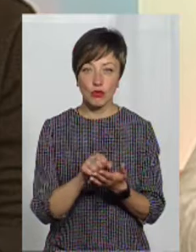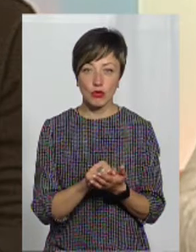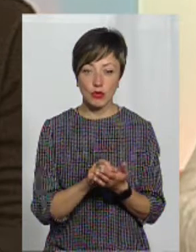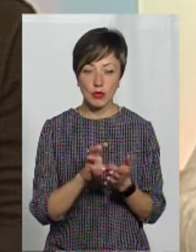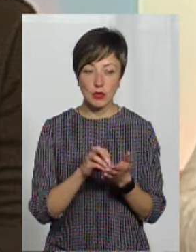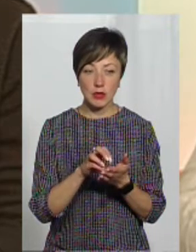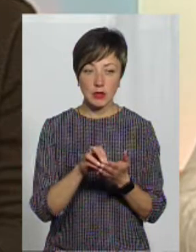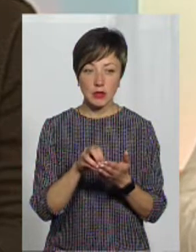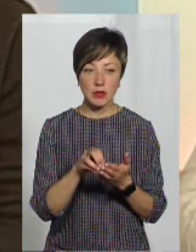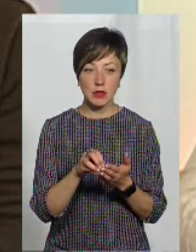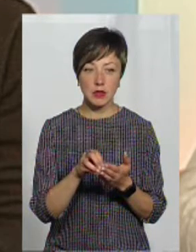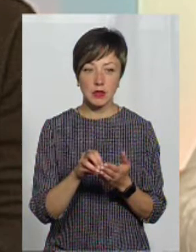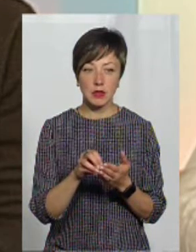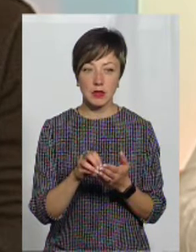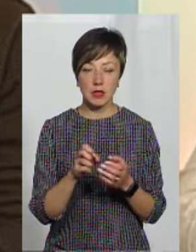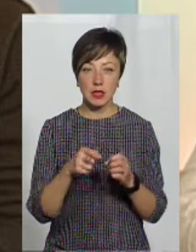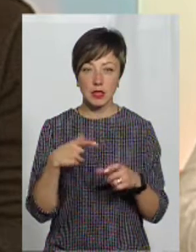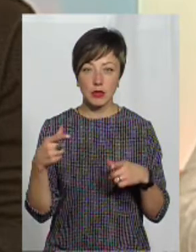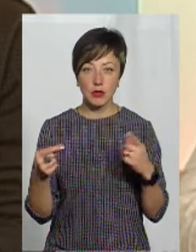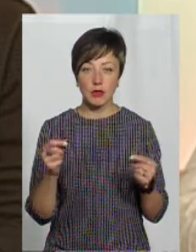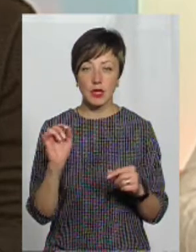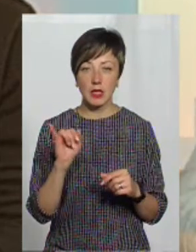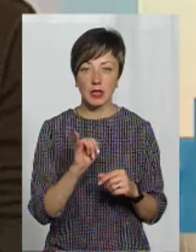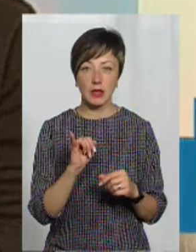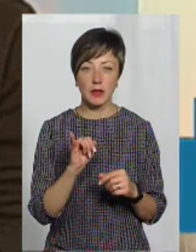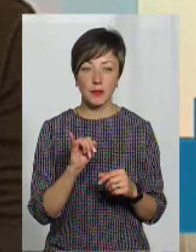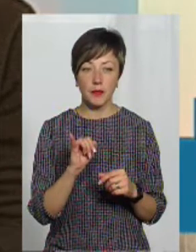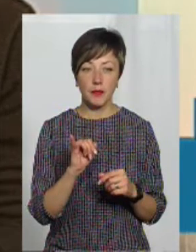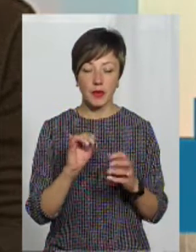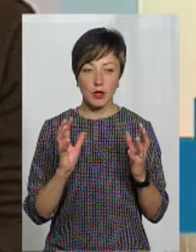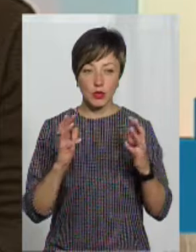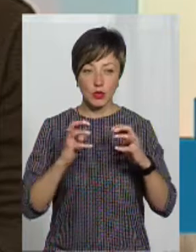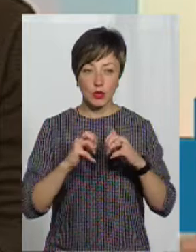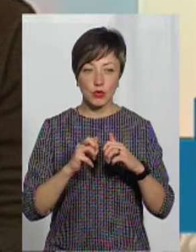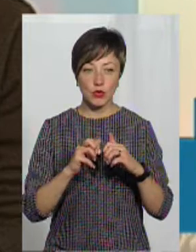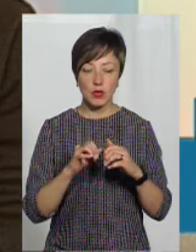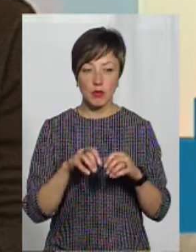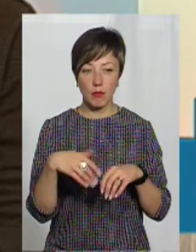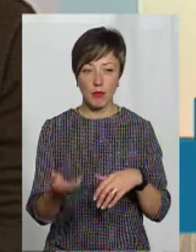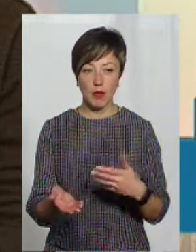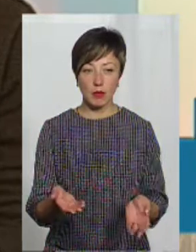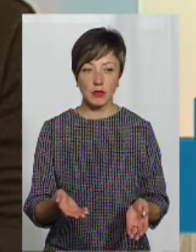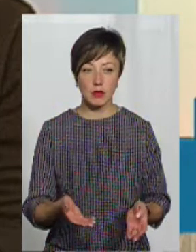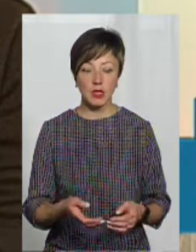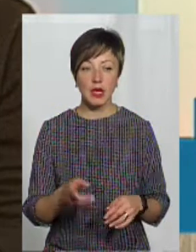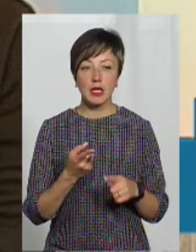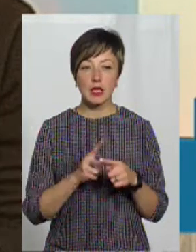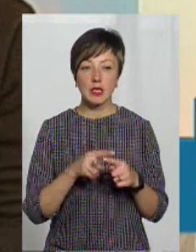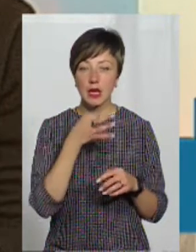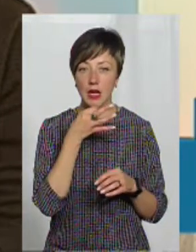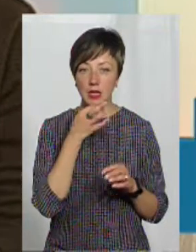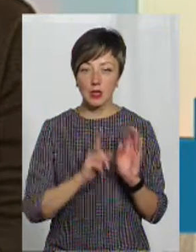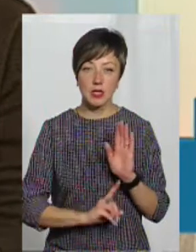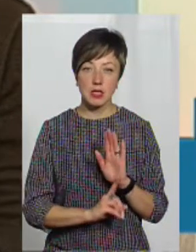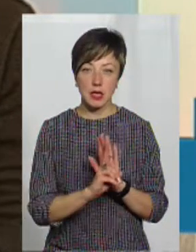пошкоджують пластинки листкові, і вони скручуються і відпадають, відповідно. І дуже це рано